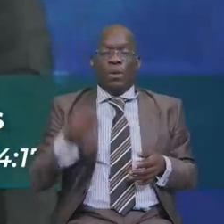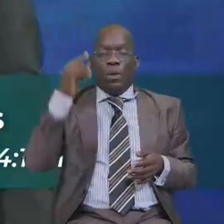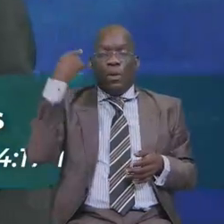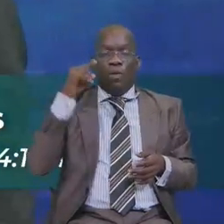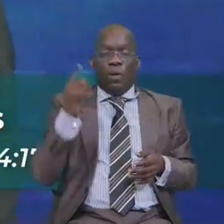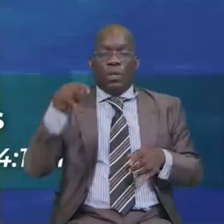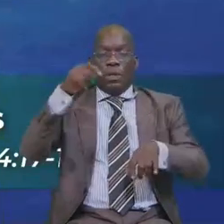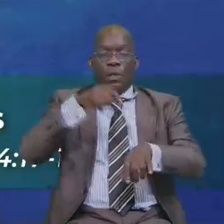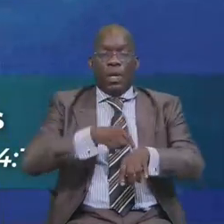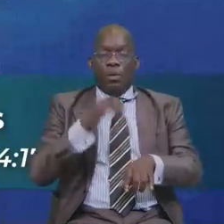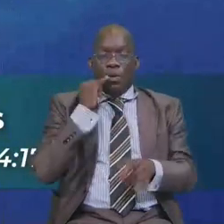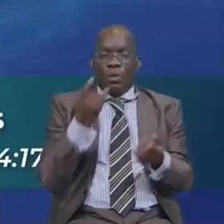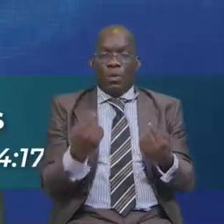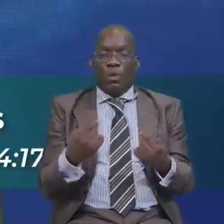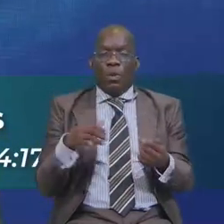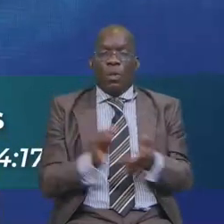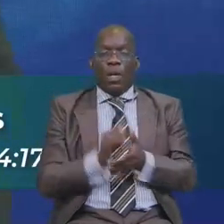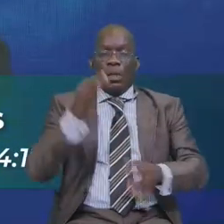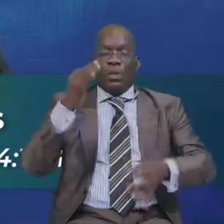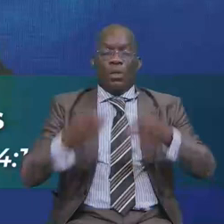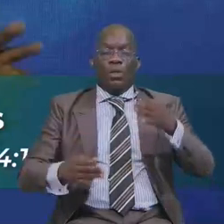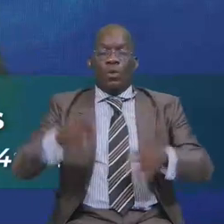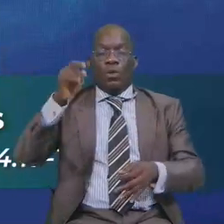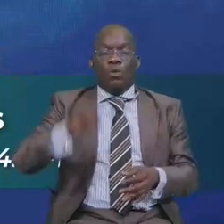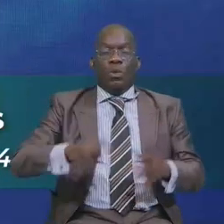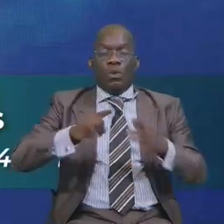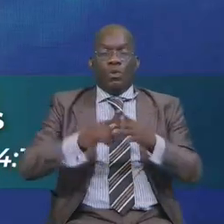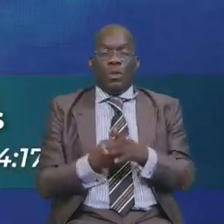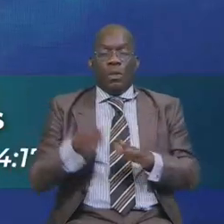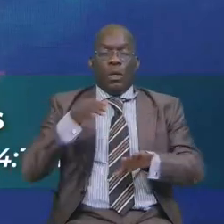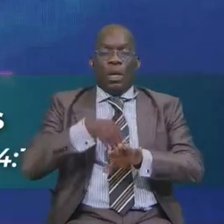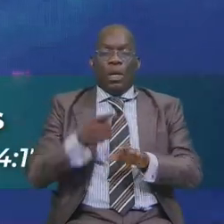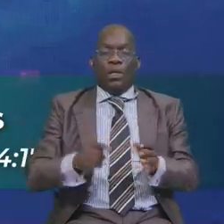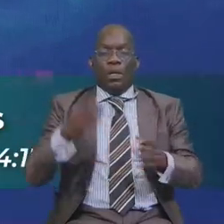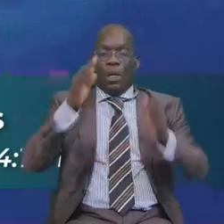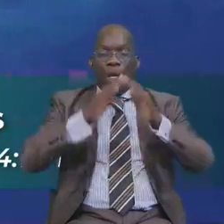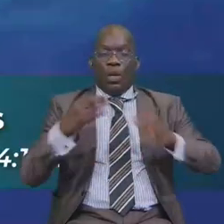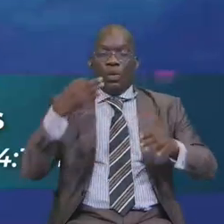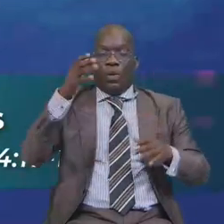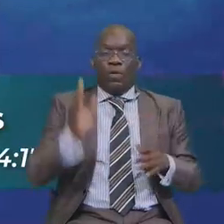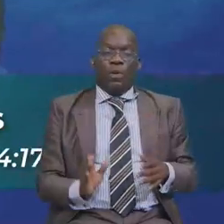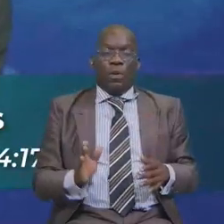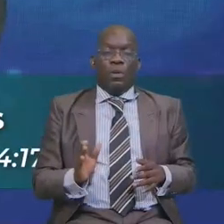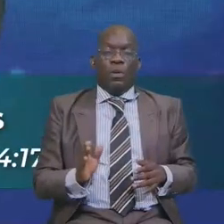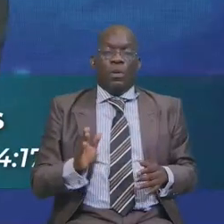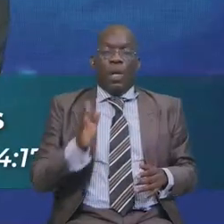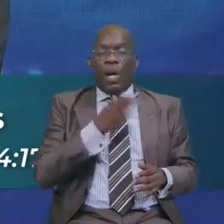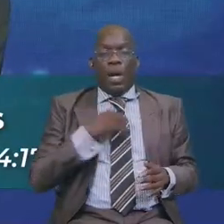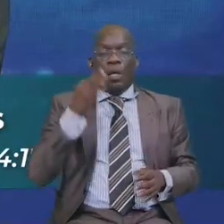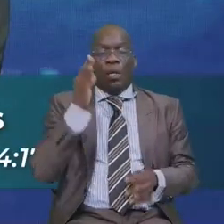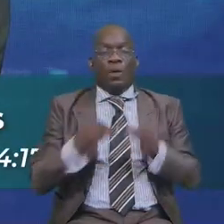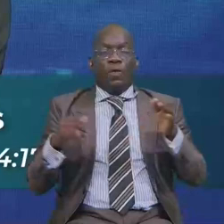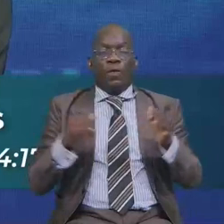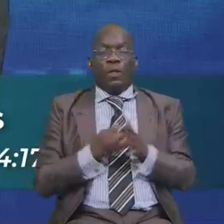Car c'est le moment où le jugement va commencer par la maison de Dieu. Or, si c'est par nous qu'il